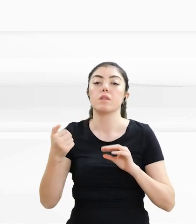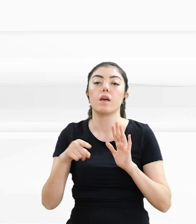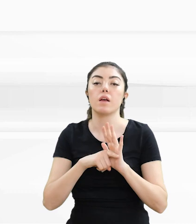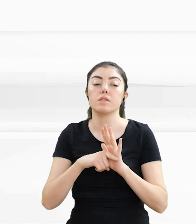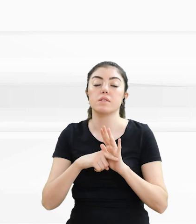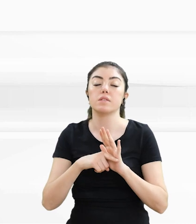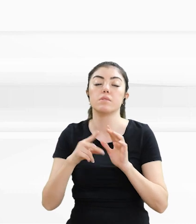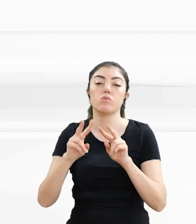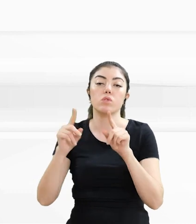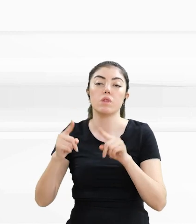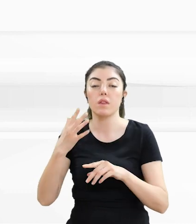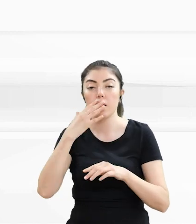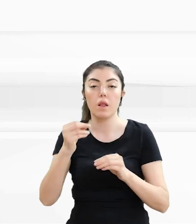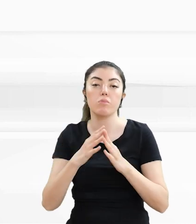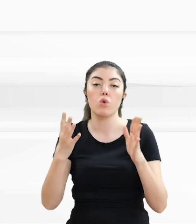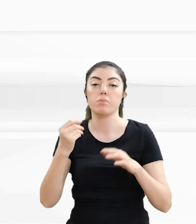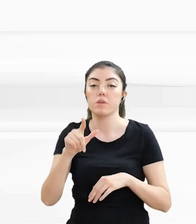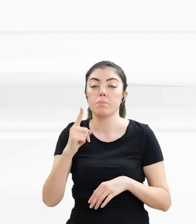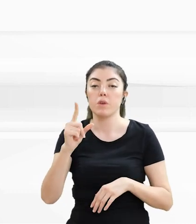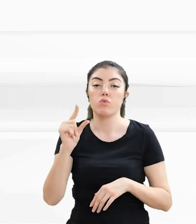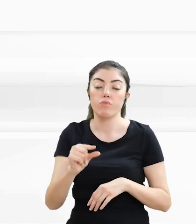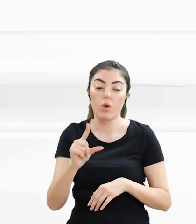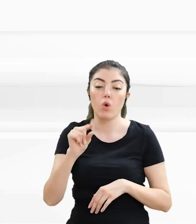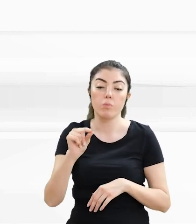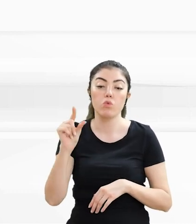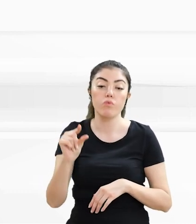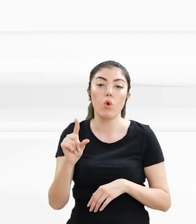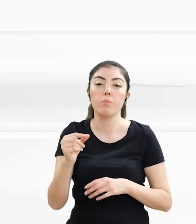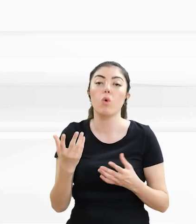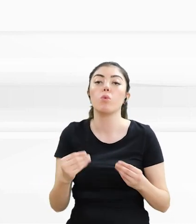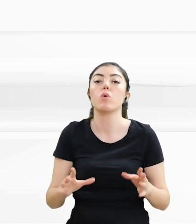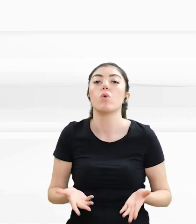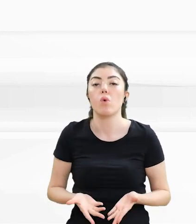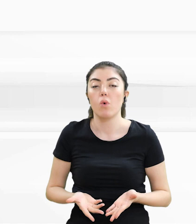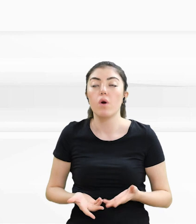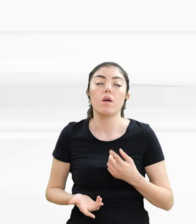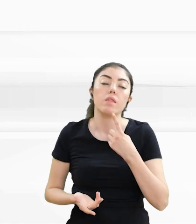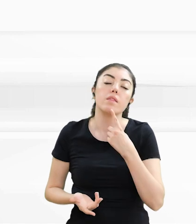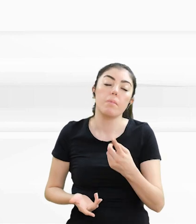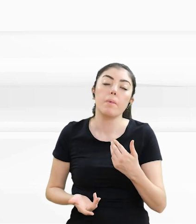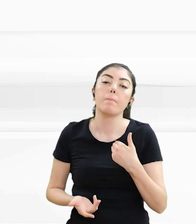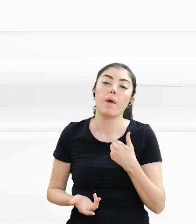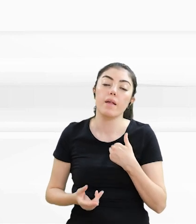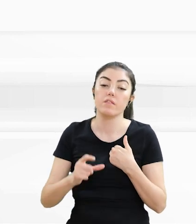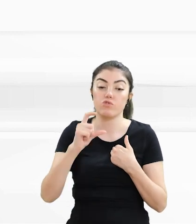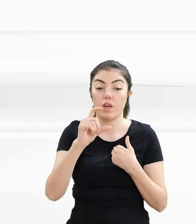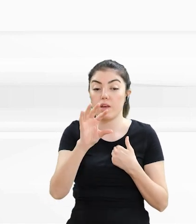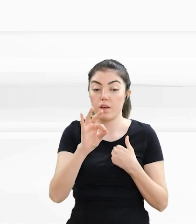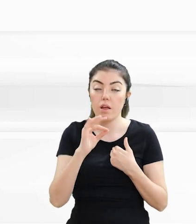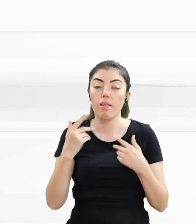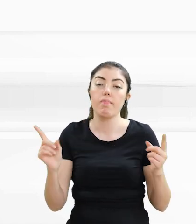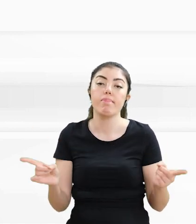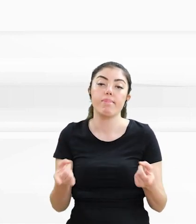mutlak değerinden büyük olması lazımdı bir küçüktür 11 O da küçüktür 11 oluyor bakın yine sağlamadı yani burada Bence